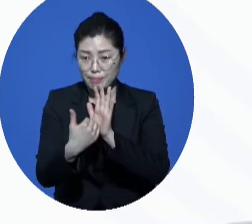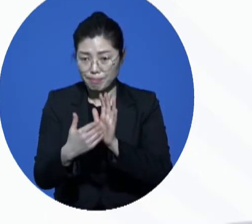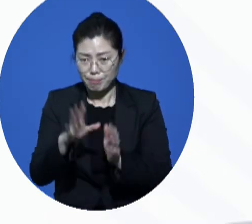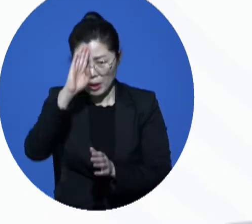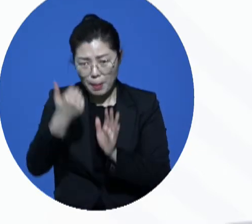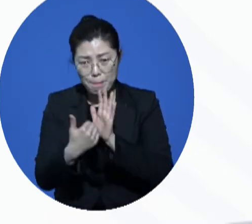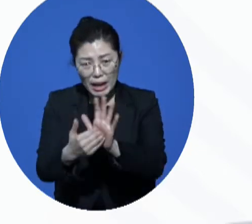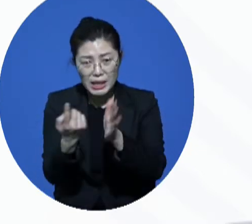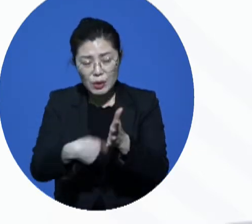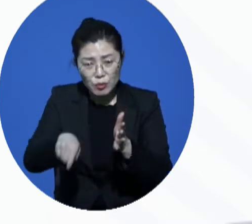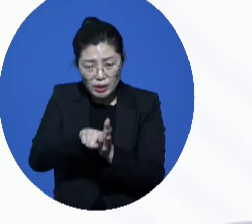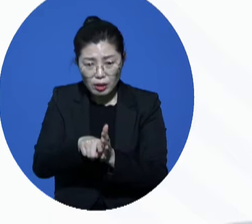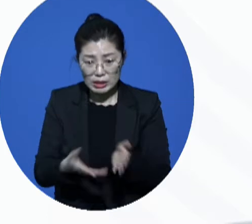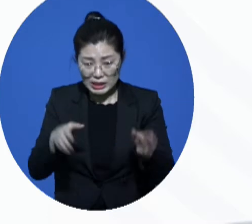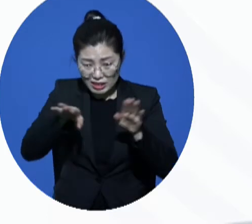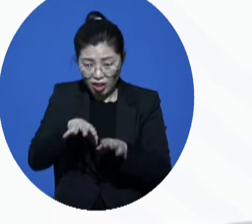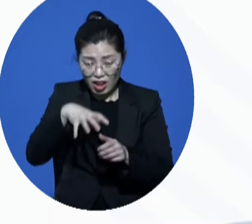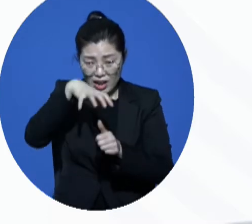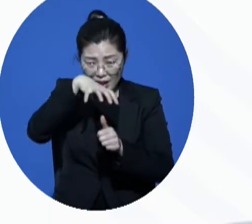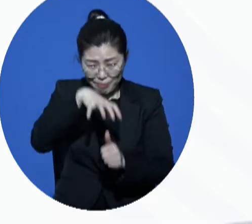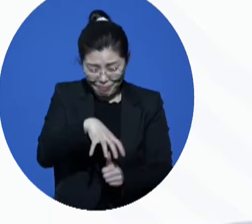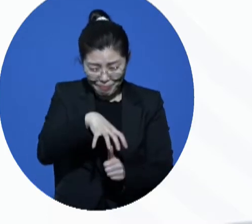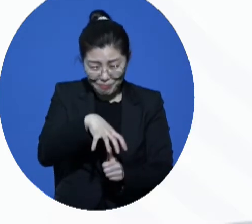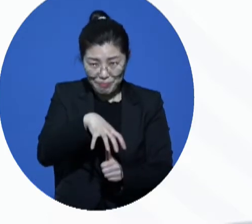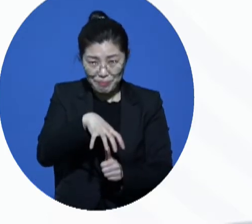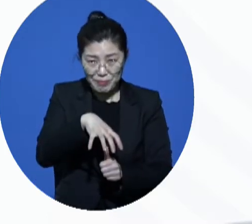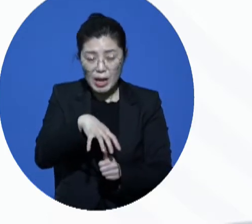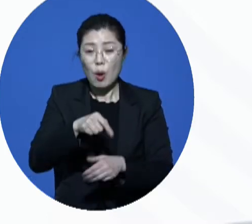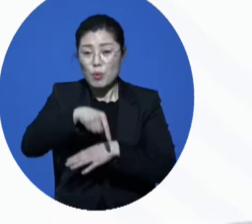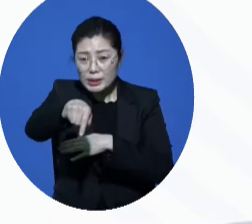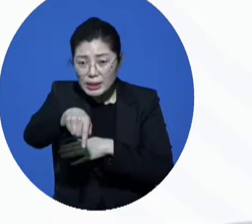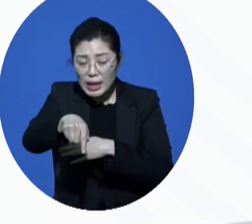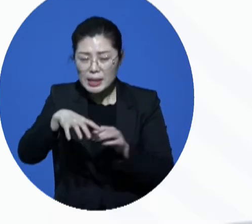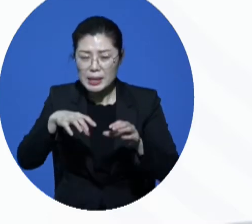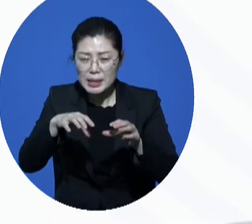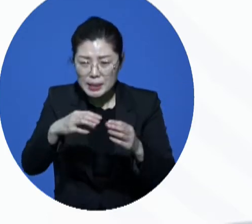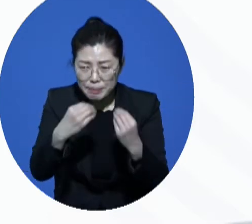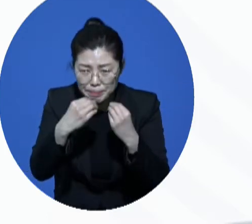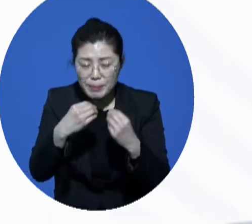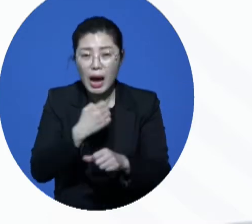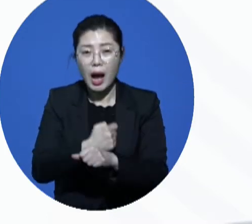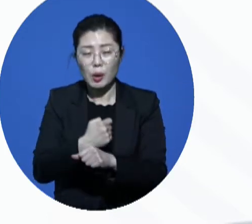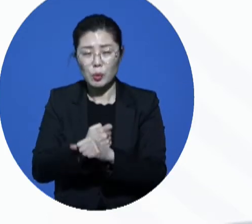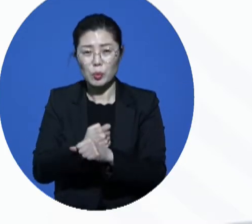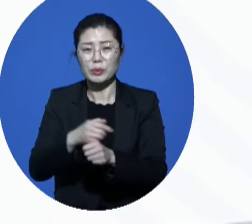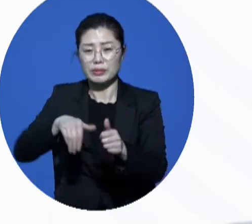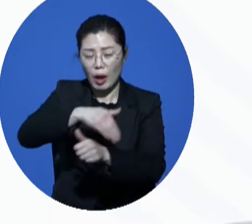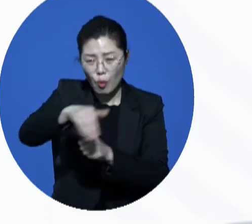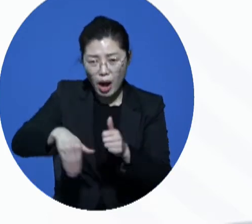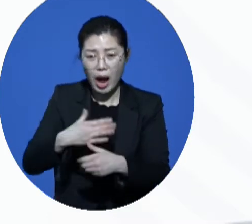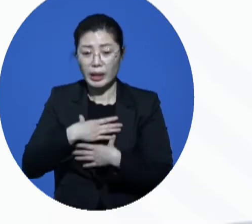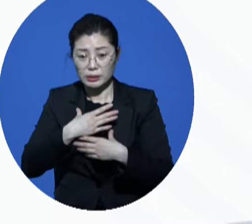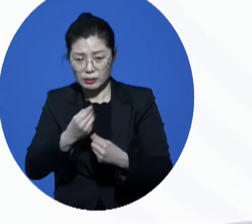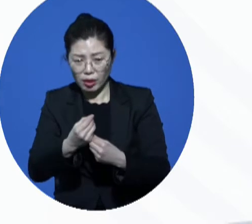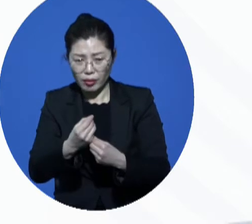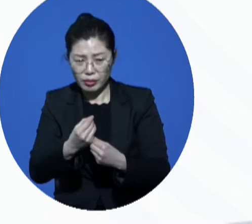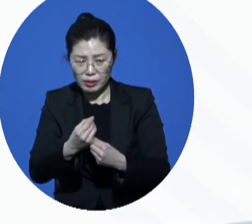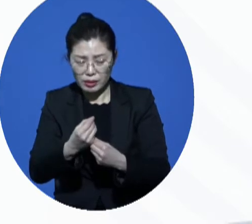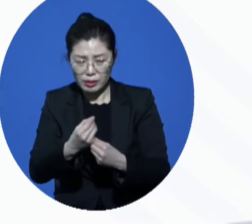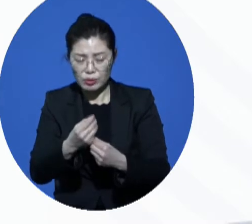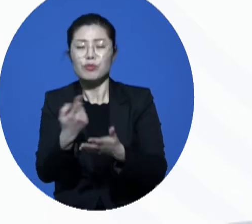이름으로 시설 안에서 밖에 나오지 못하게 하고 외출을 금지하고 연애를 금지했던 상황, 안전을